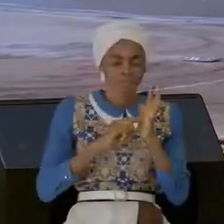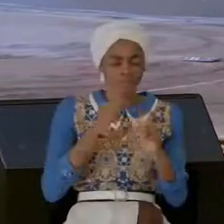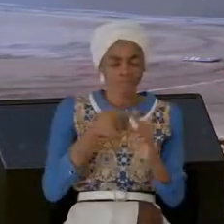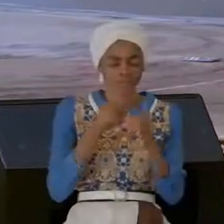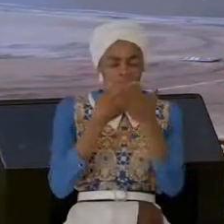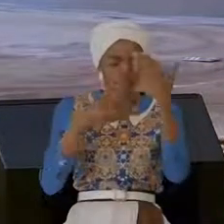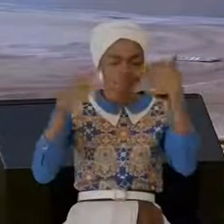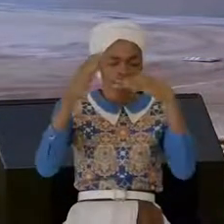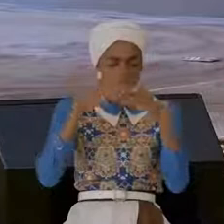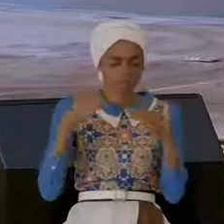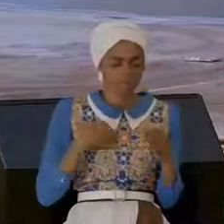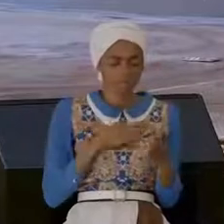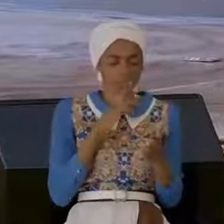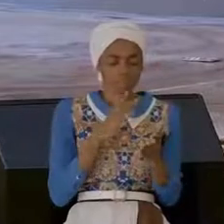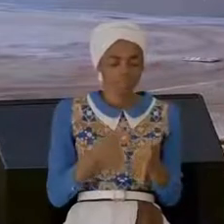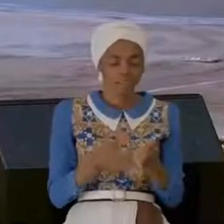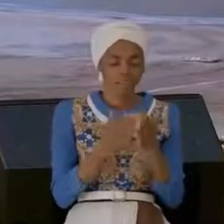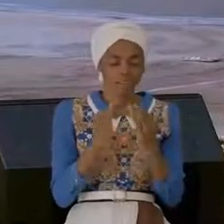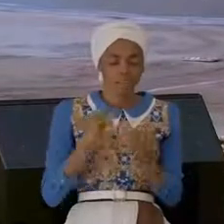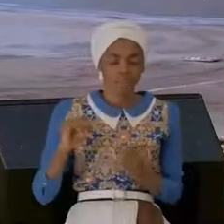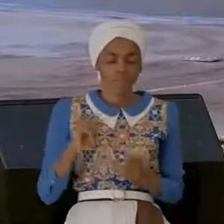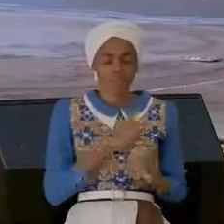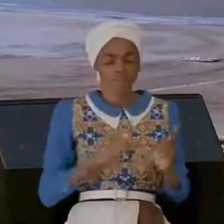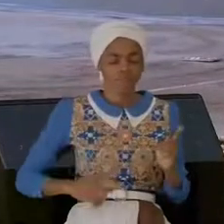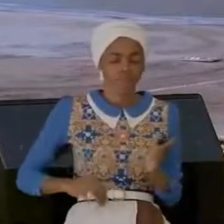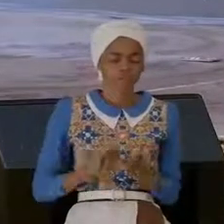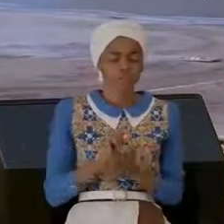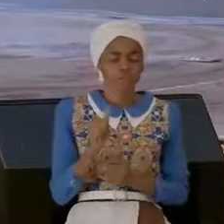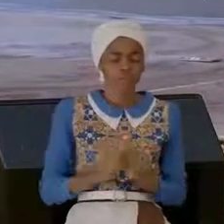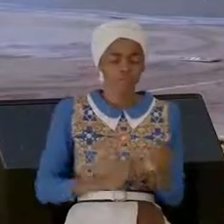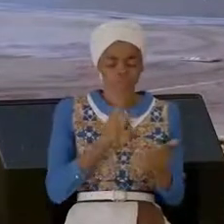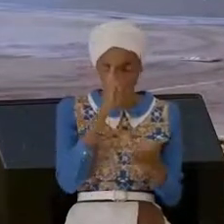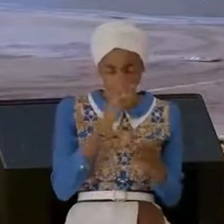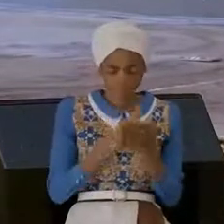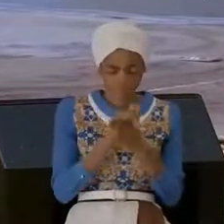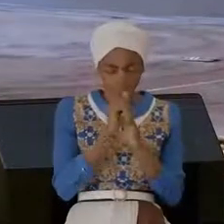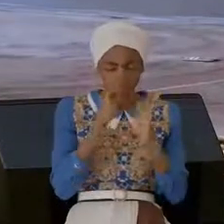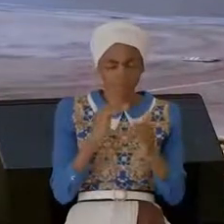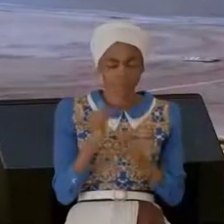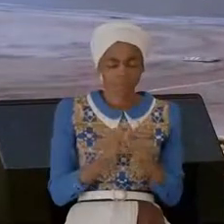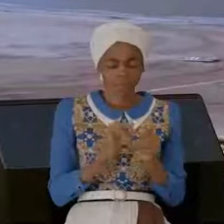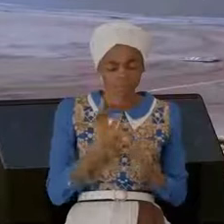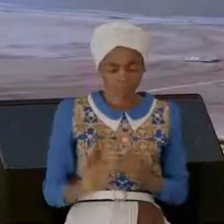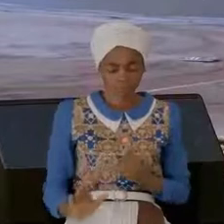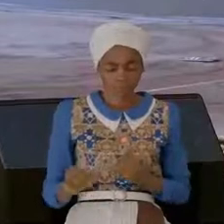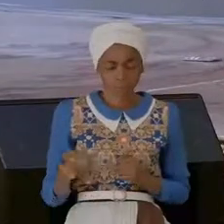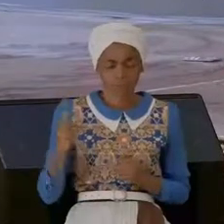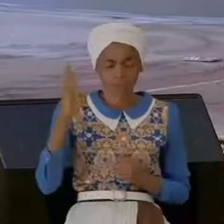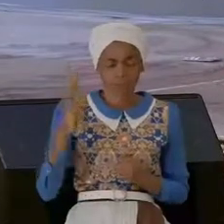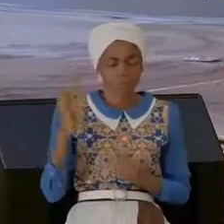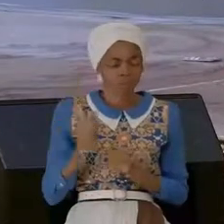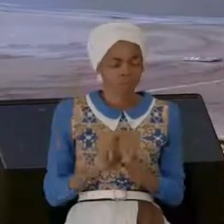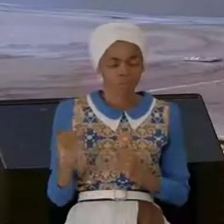du ciel. Nous demandons, Seigneur, que chaque croyant, chaque enfant de Dieu,